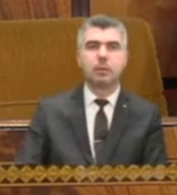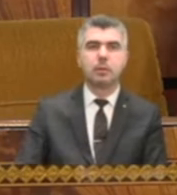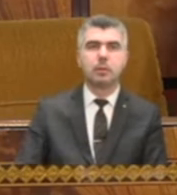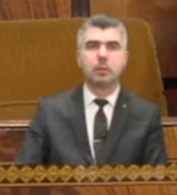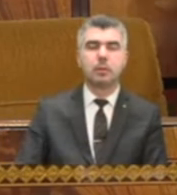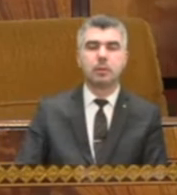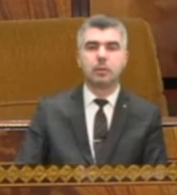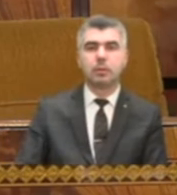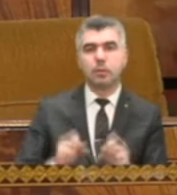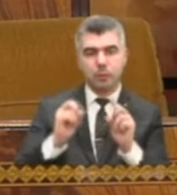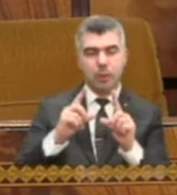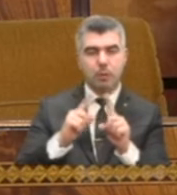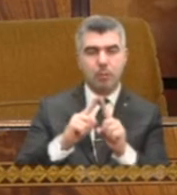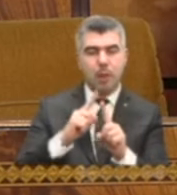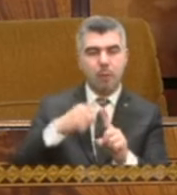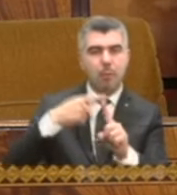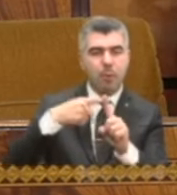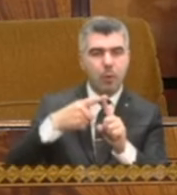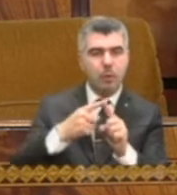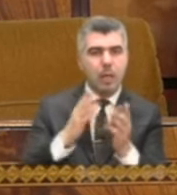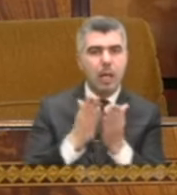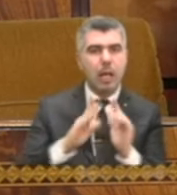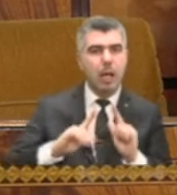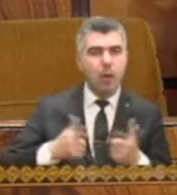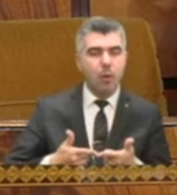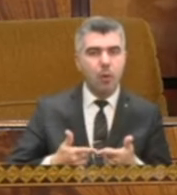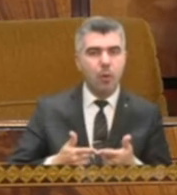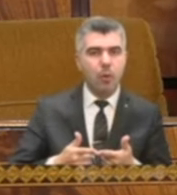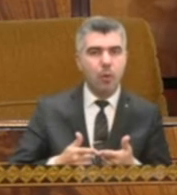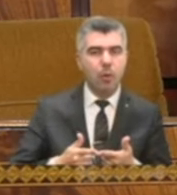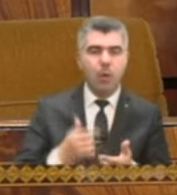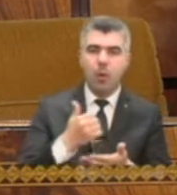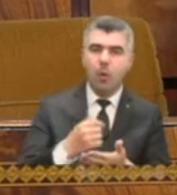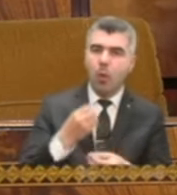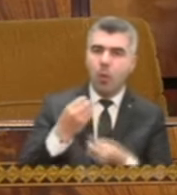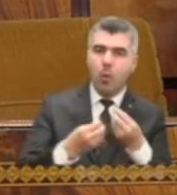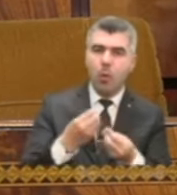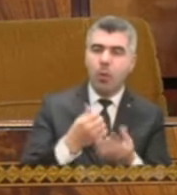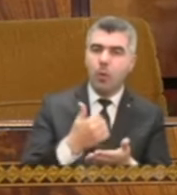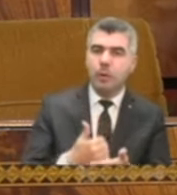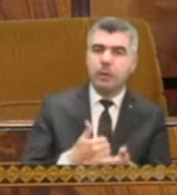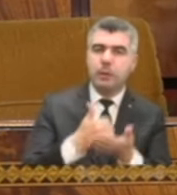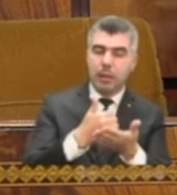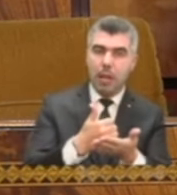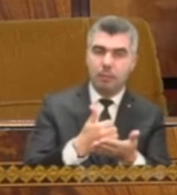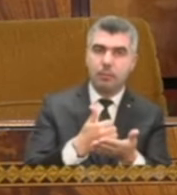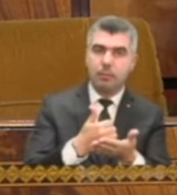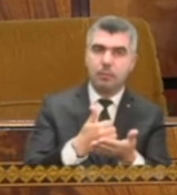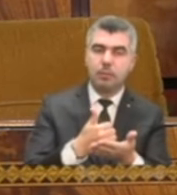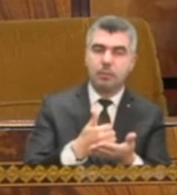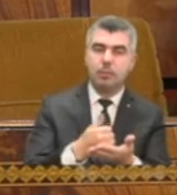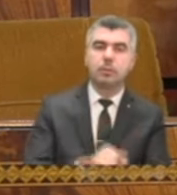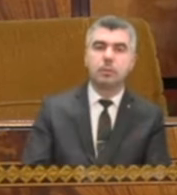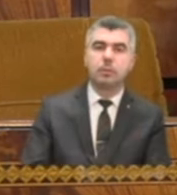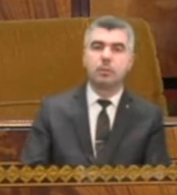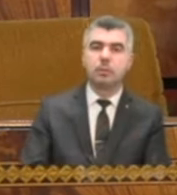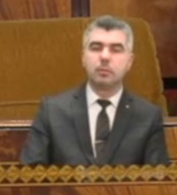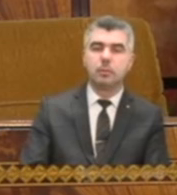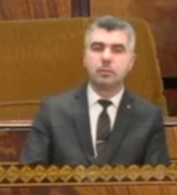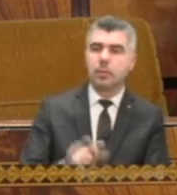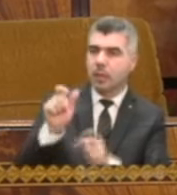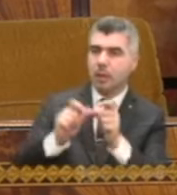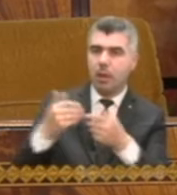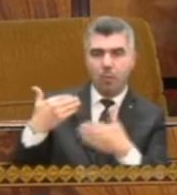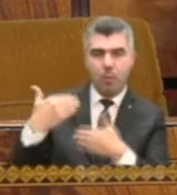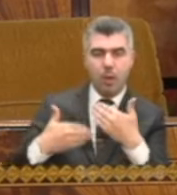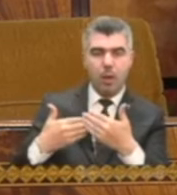من خلال الرفع ديال النسبة ديال التمدرس أو من خلال الدعم ديال ديال ديال ديال هذه الفئة. لكن